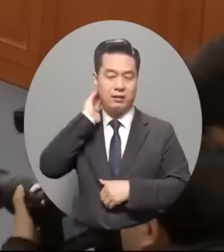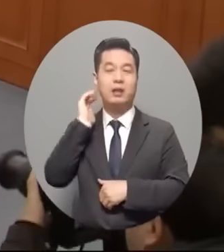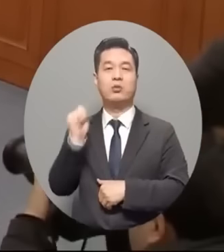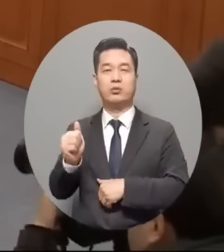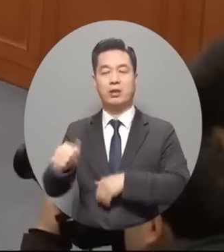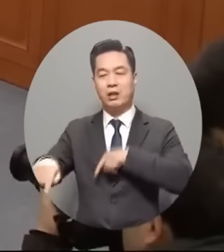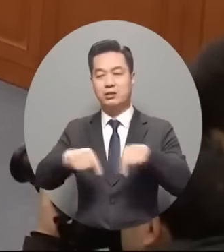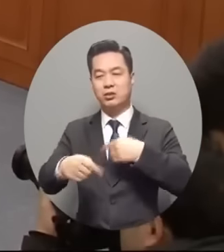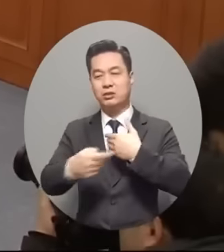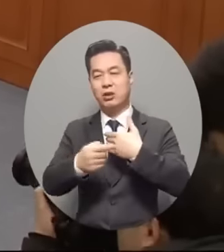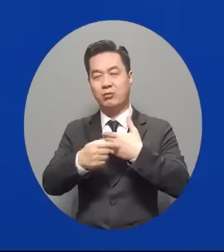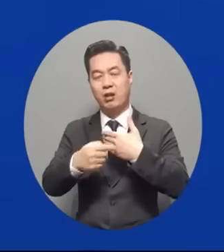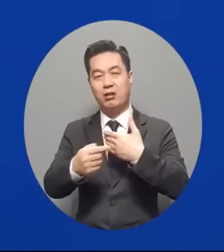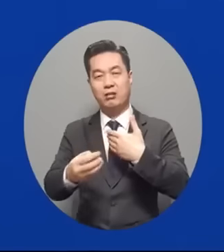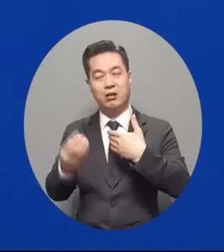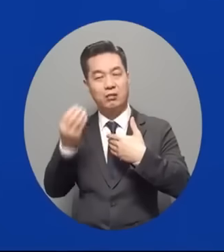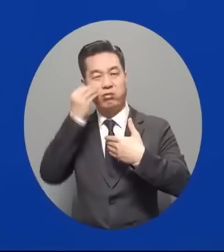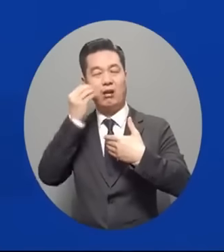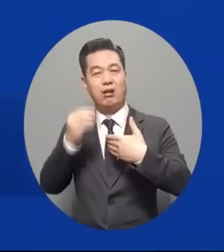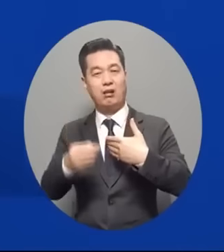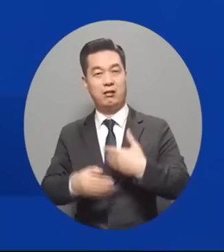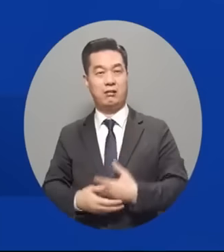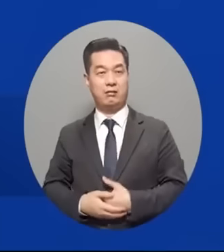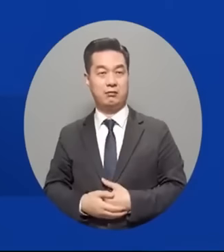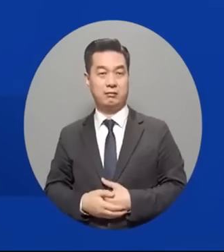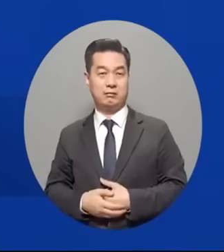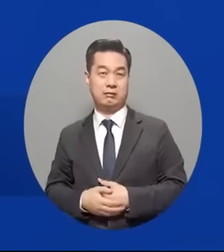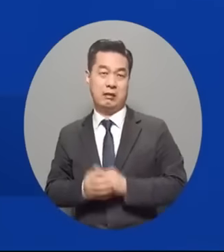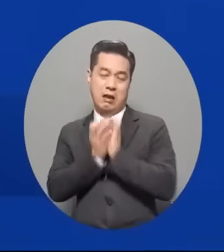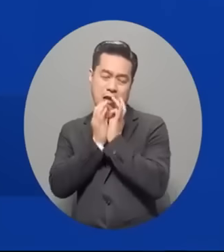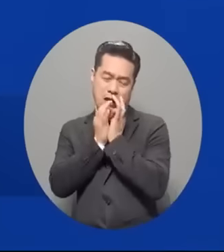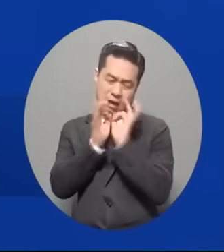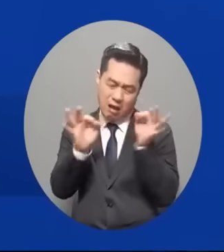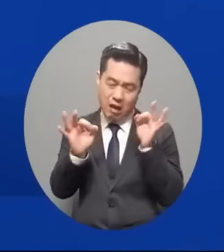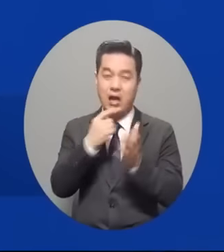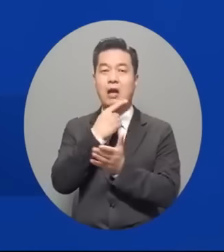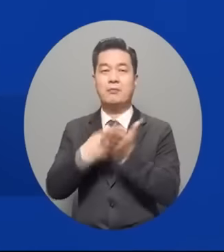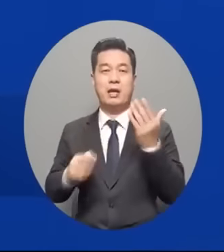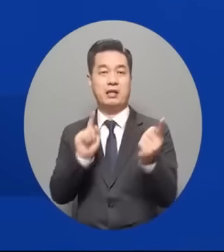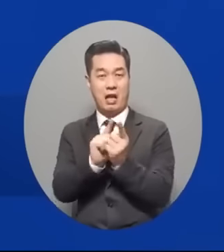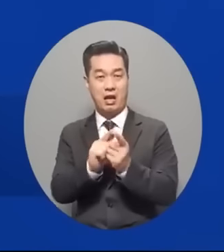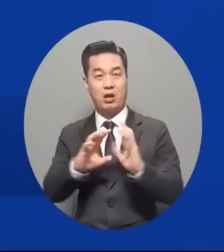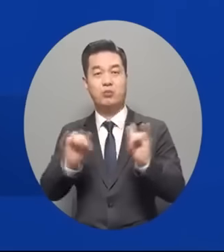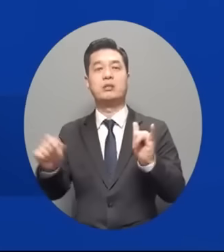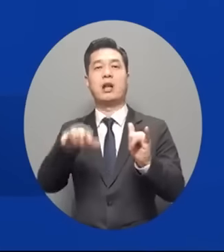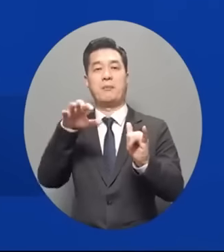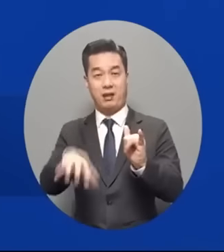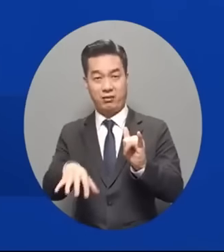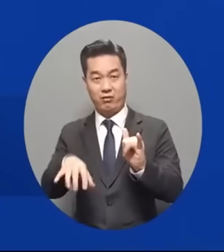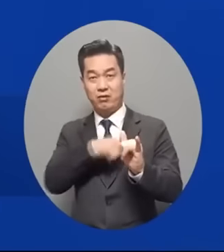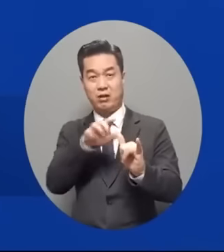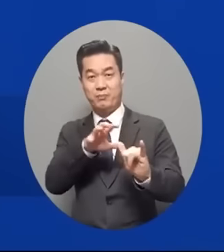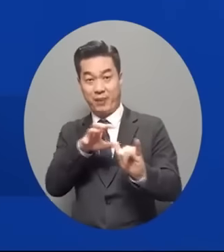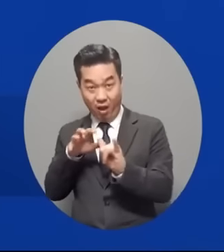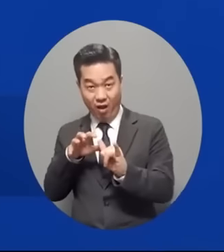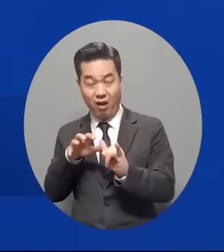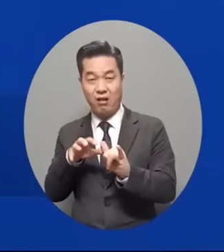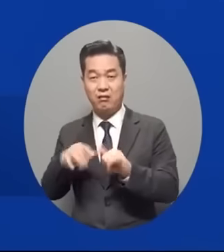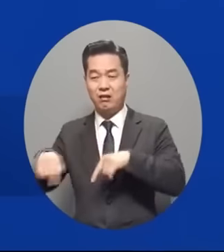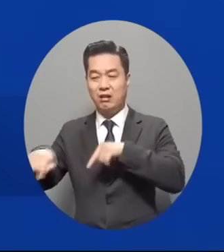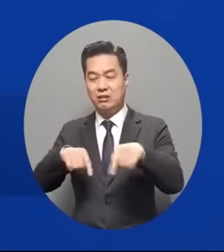쇼라며 날을 세웠습니다. 절규하는 피해 국민들 앞에서 그걸 배경으로